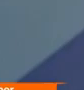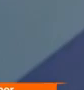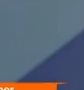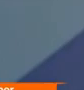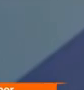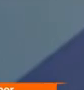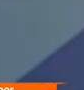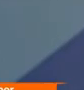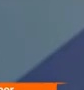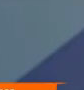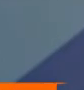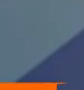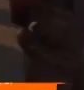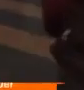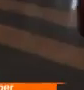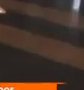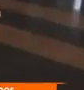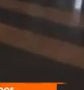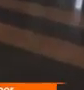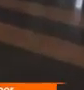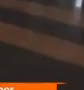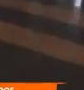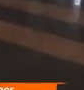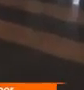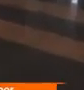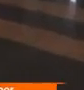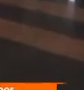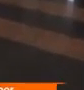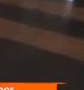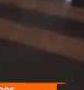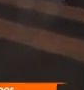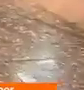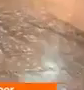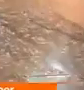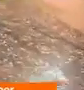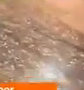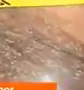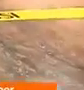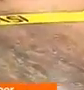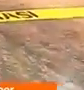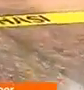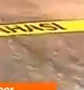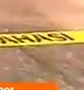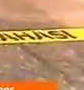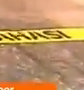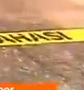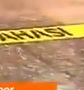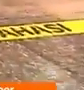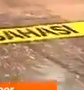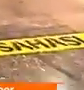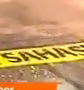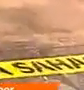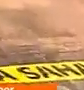Şehirler arası yolculukta PCR testi zorunluluğu başladı. Peki doğru bildiğimiz yanlışlar neler? Uygulamanın